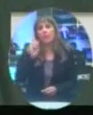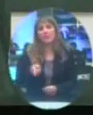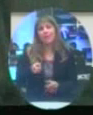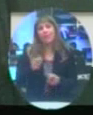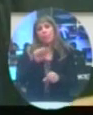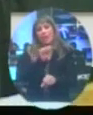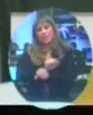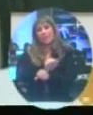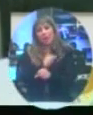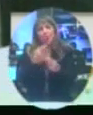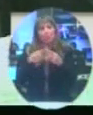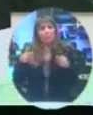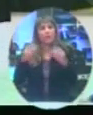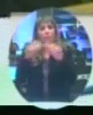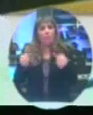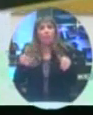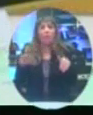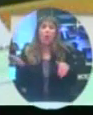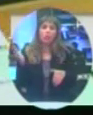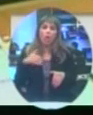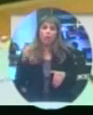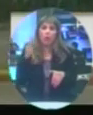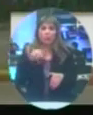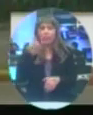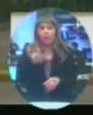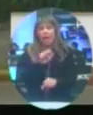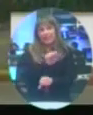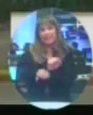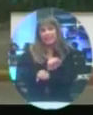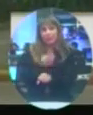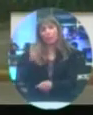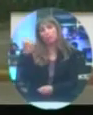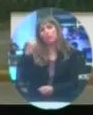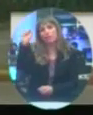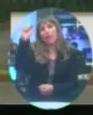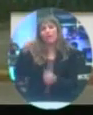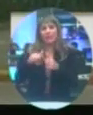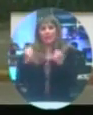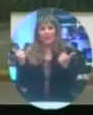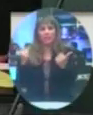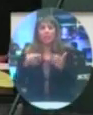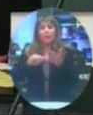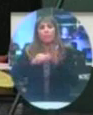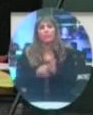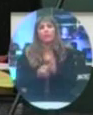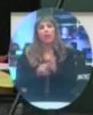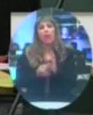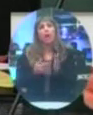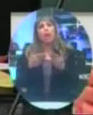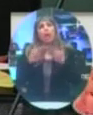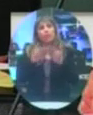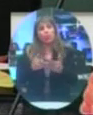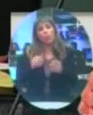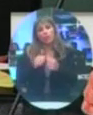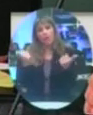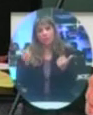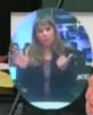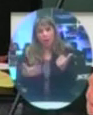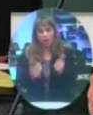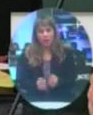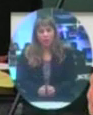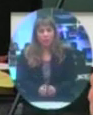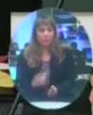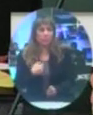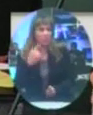מגוון מגבלות נוספות על אסיר שהינו סרבן גט במטרה להביאו למתן גט. אני לא חושבת שהוא צריך לקבל